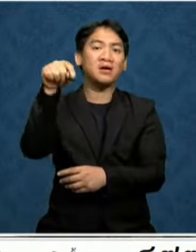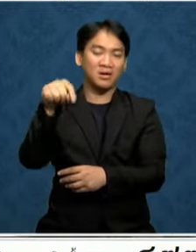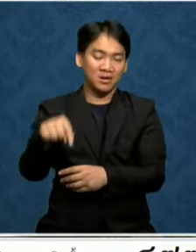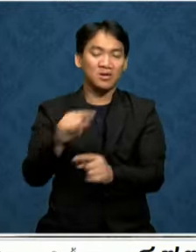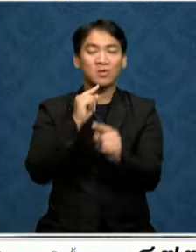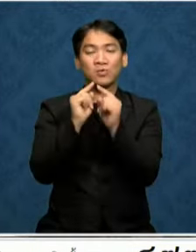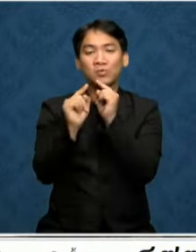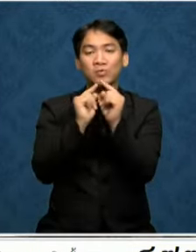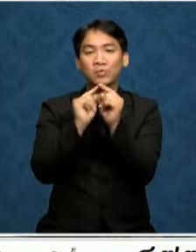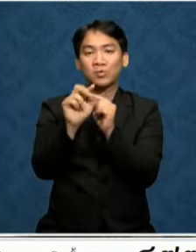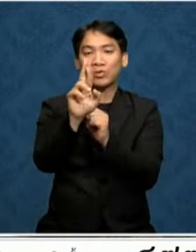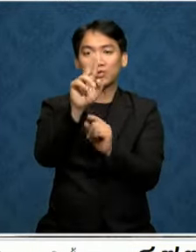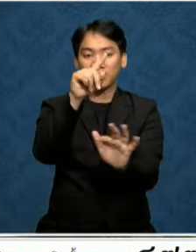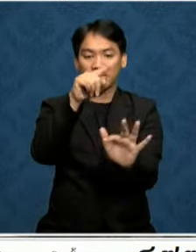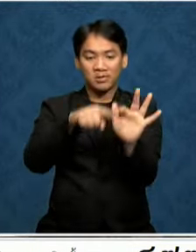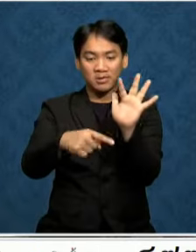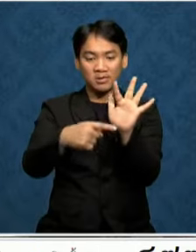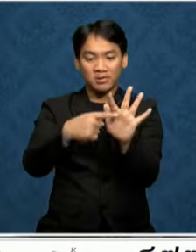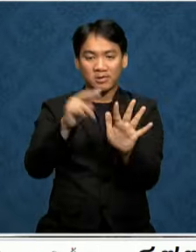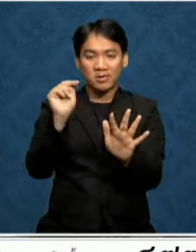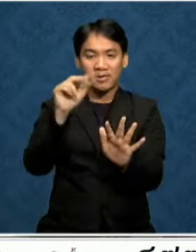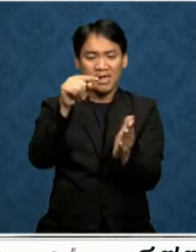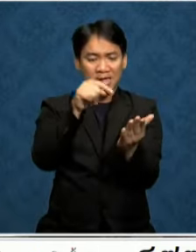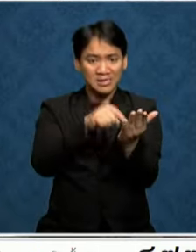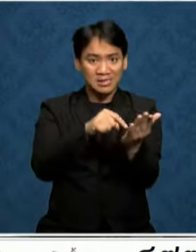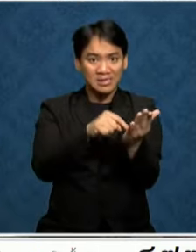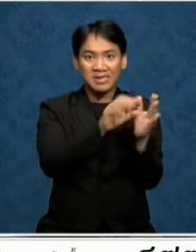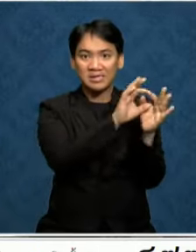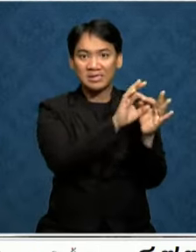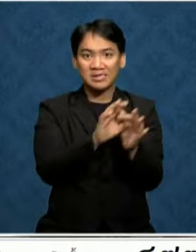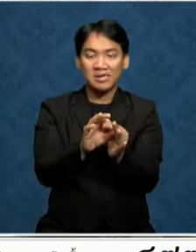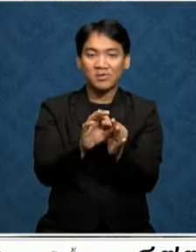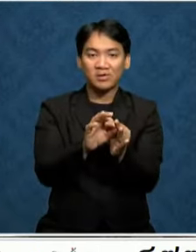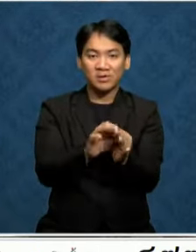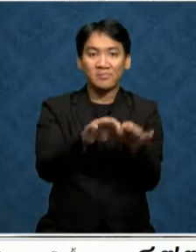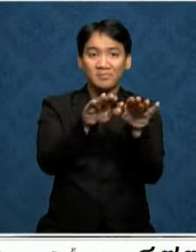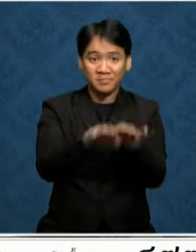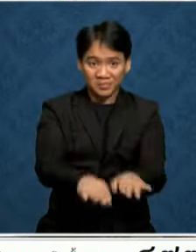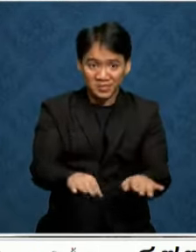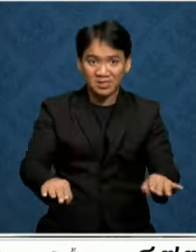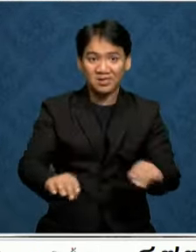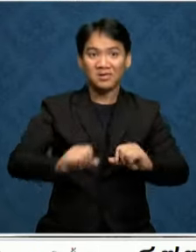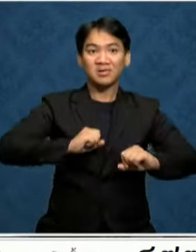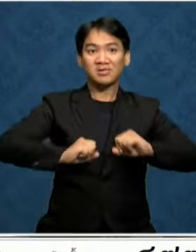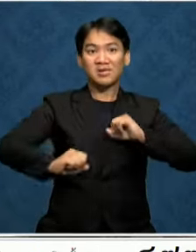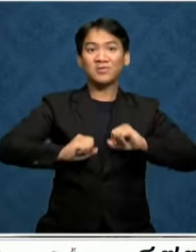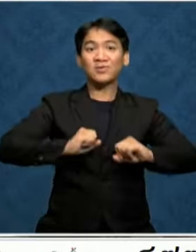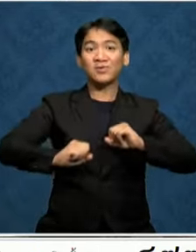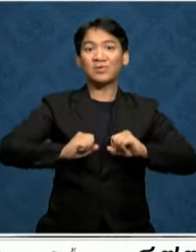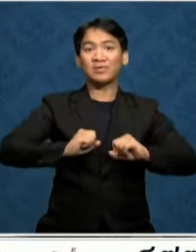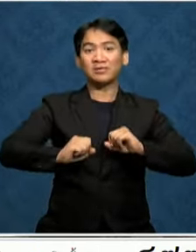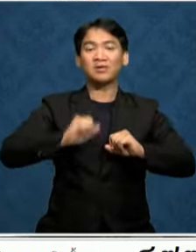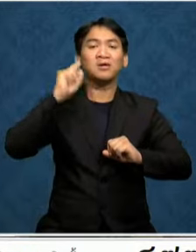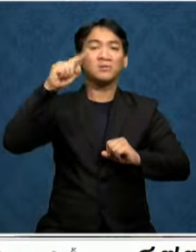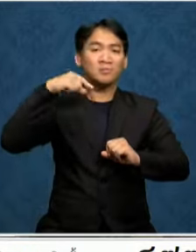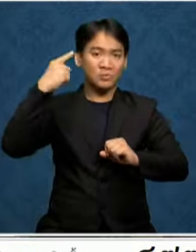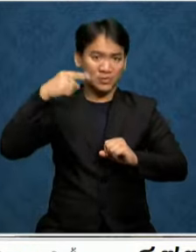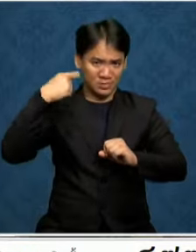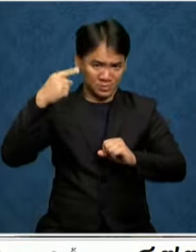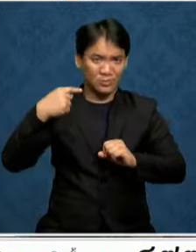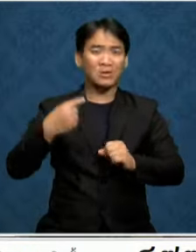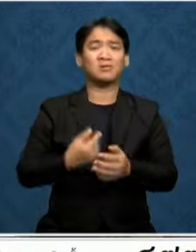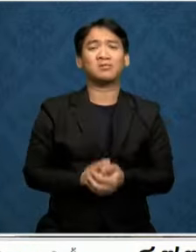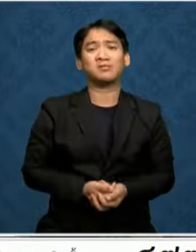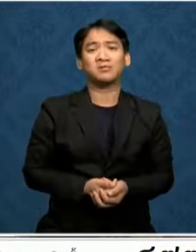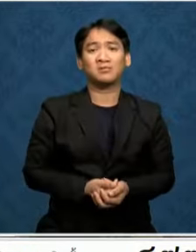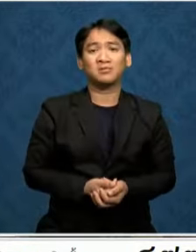าระสำคัญเกี่ยวข้องกับเด็กเยาวชนนะครับก็สามารถไปในกรรมธิการเด็กและเยาวชนและสตรีของสภ